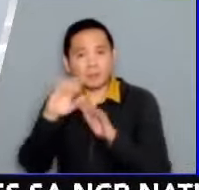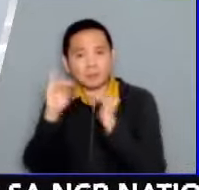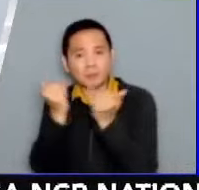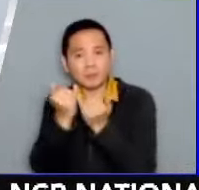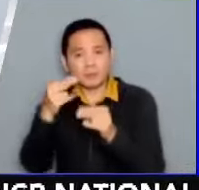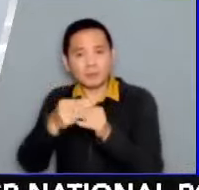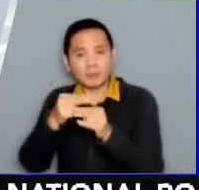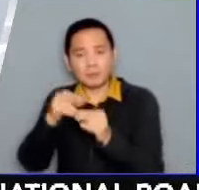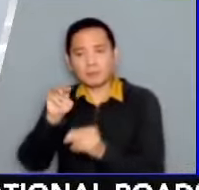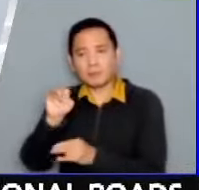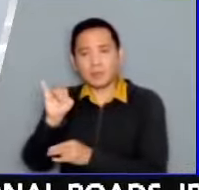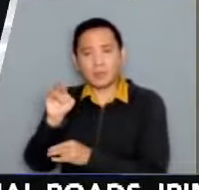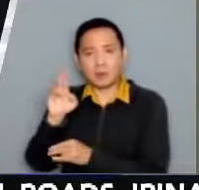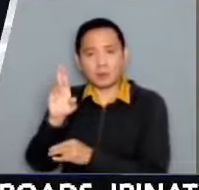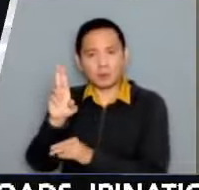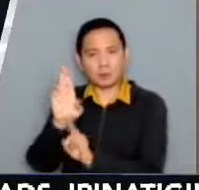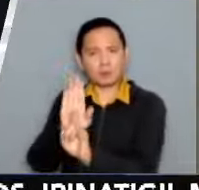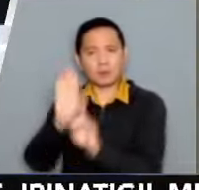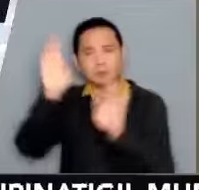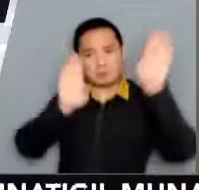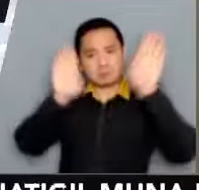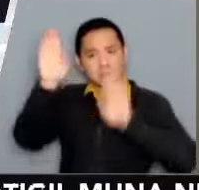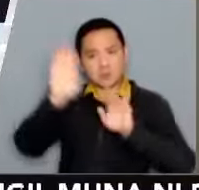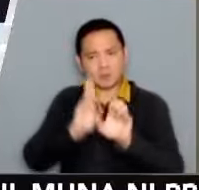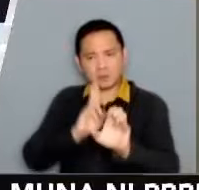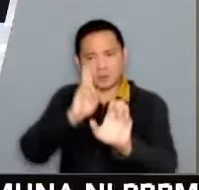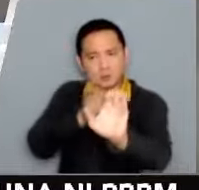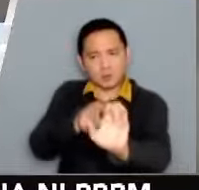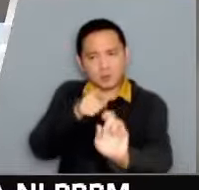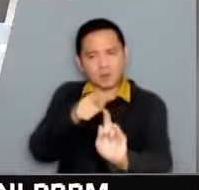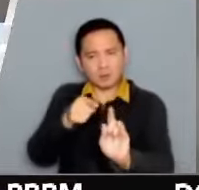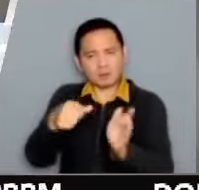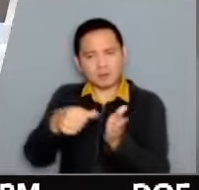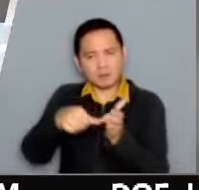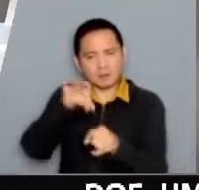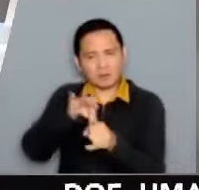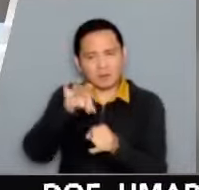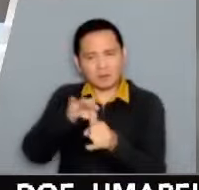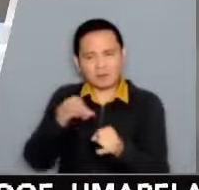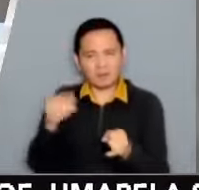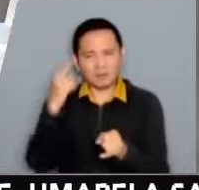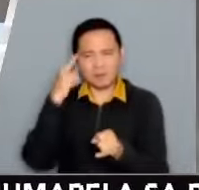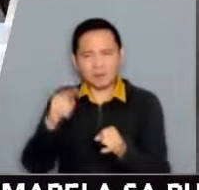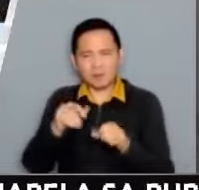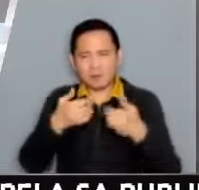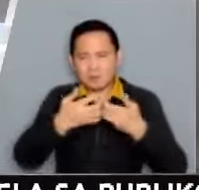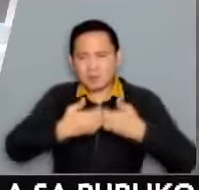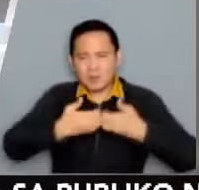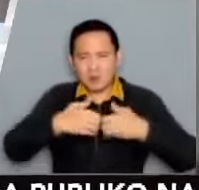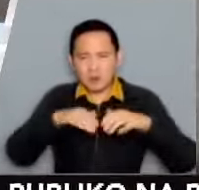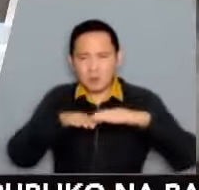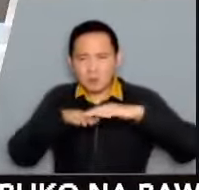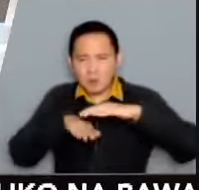eleksyon 2025. Yan ay matapos baghain ni dating Caloocan Representative Egay Erice ng petisyon sa Korte Suprema para ipawalang bisang 18